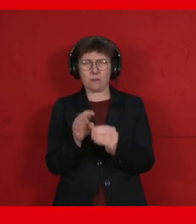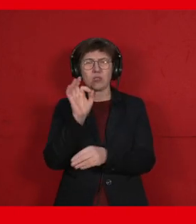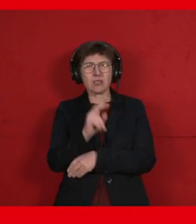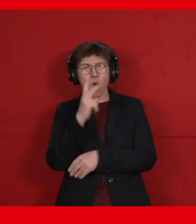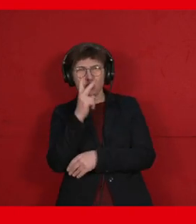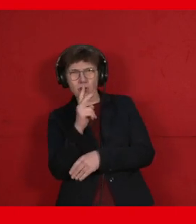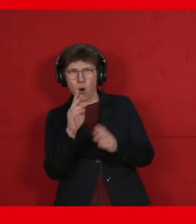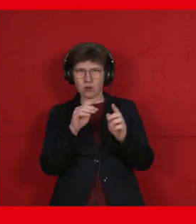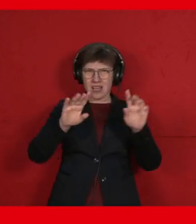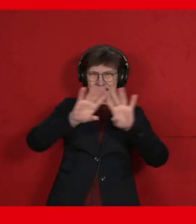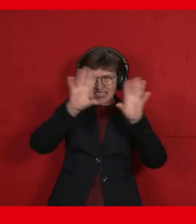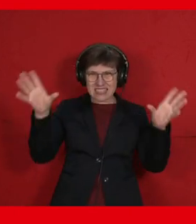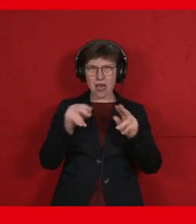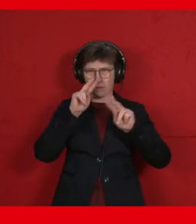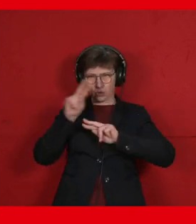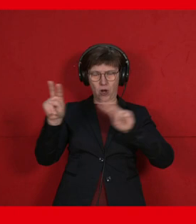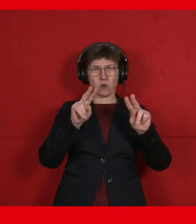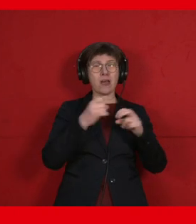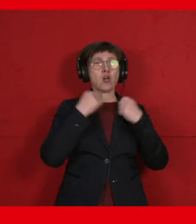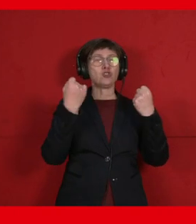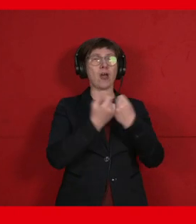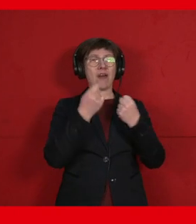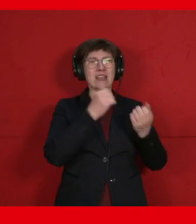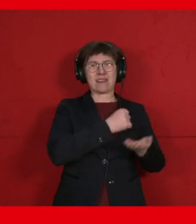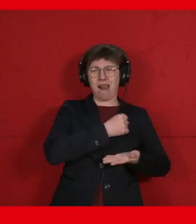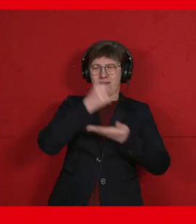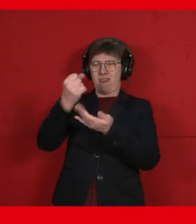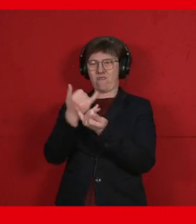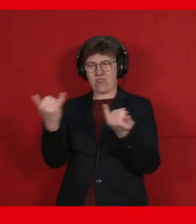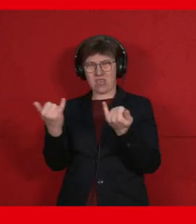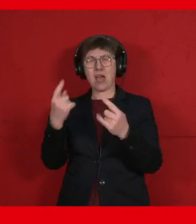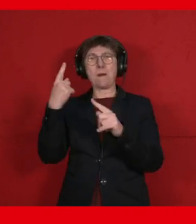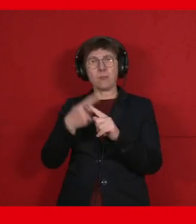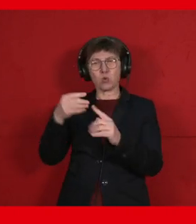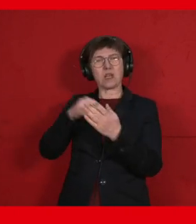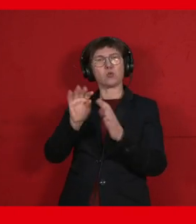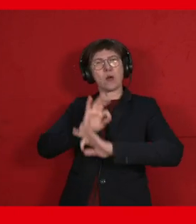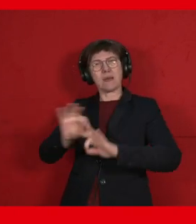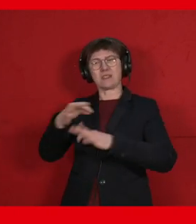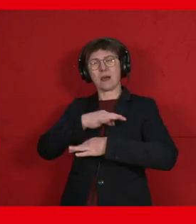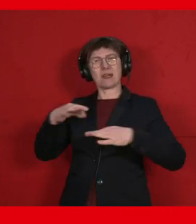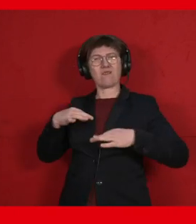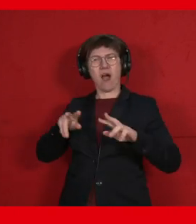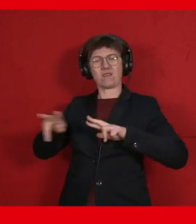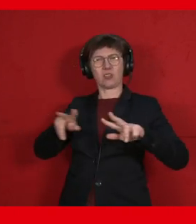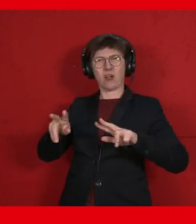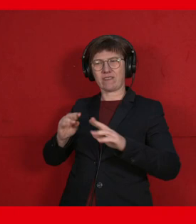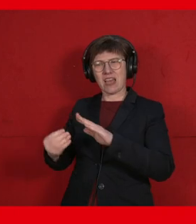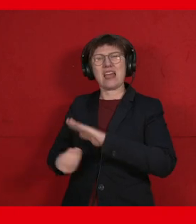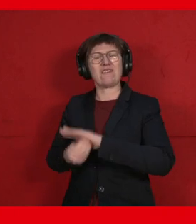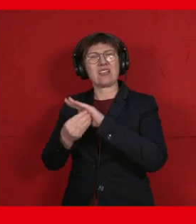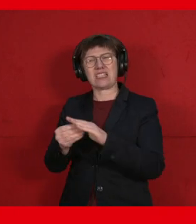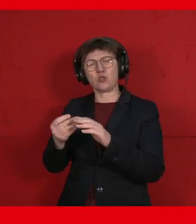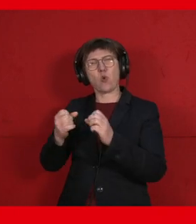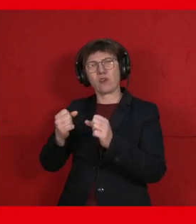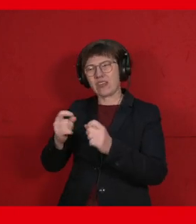auch überlegen, wo man auch staatliches Geld einsetzt. Und wie man am besten auch privatwirtschaftliche Investitionen attraktiv